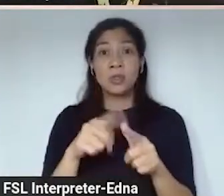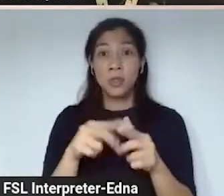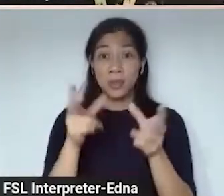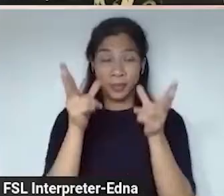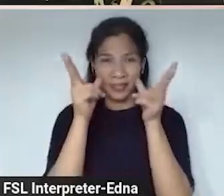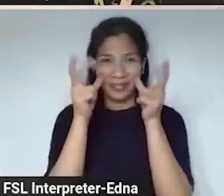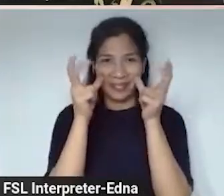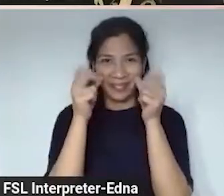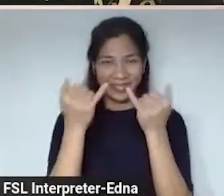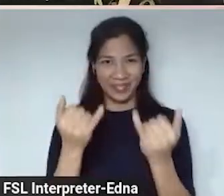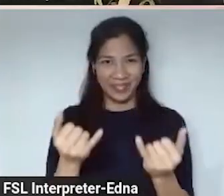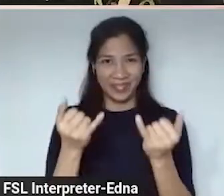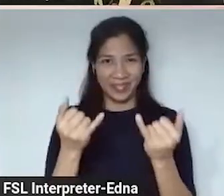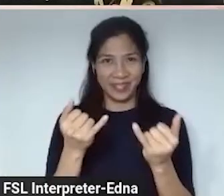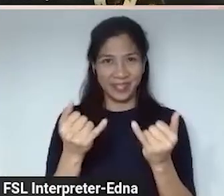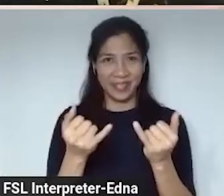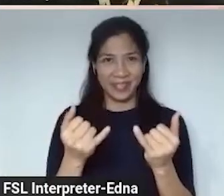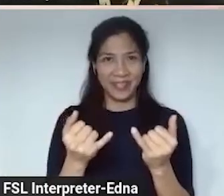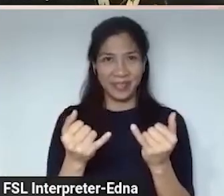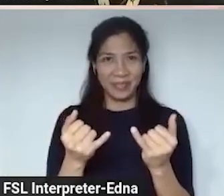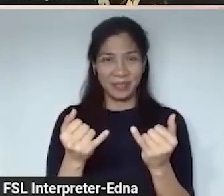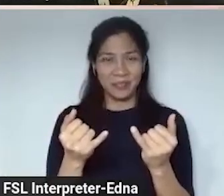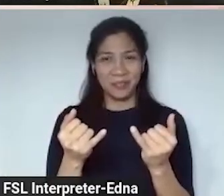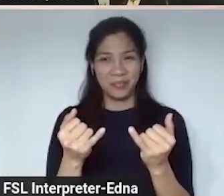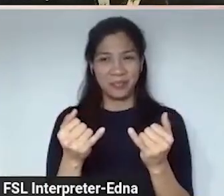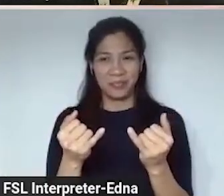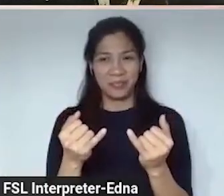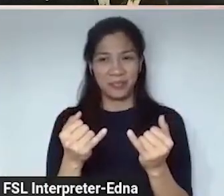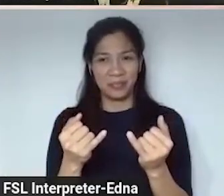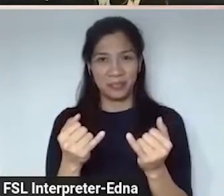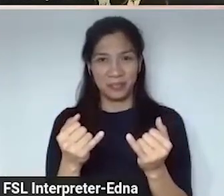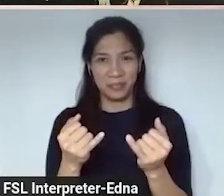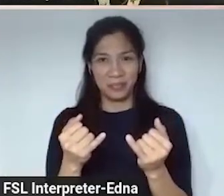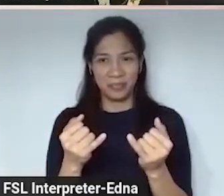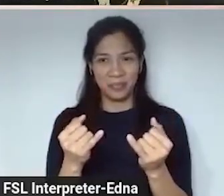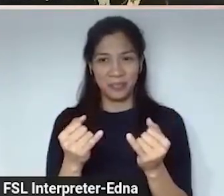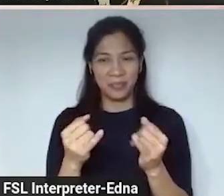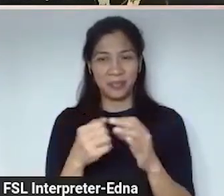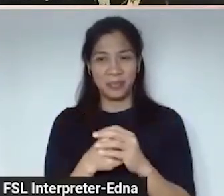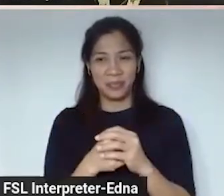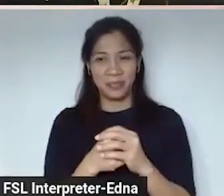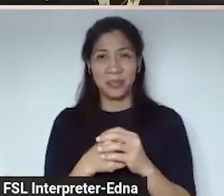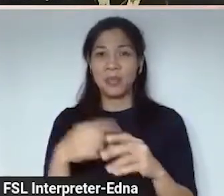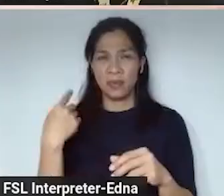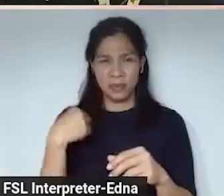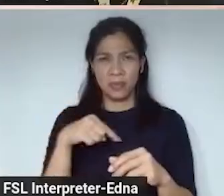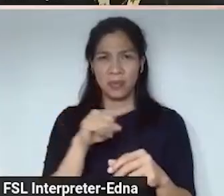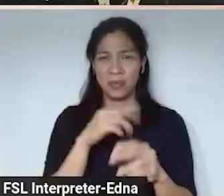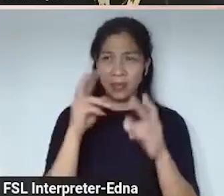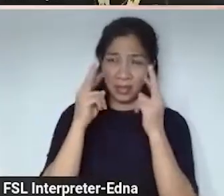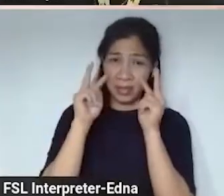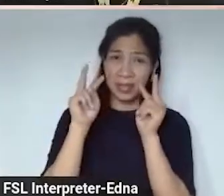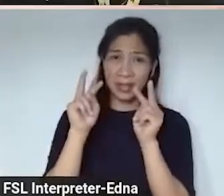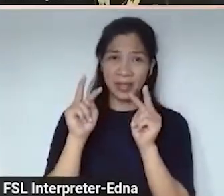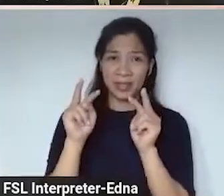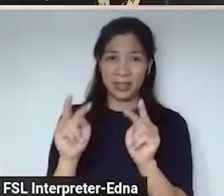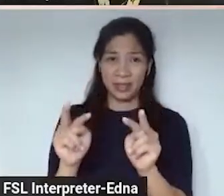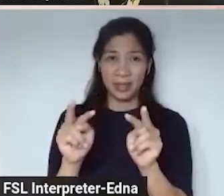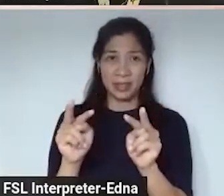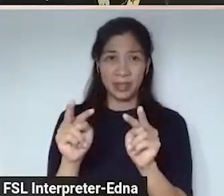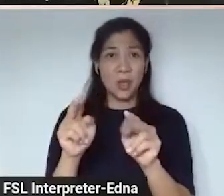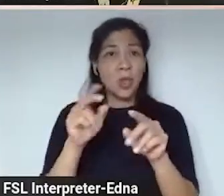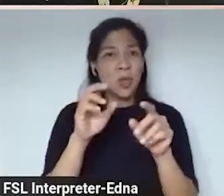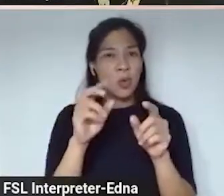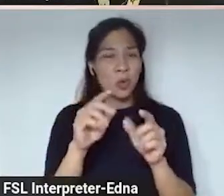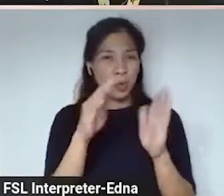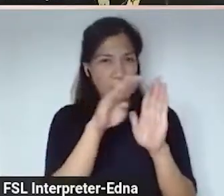Mona, na ini-interview po namin, na nakikita niyo po yung mga detalye ng sinabi ng kanyang